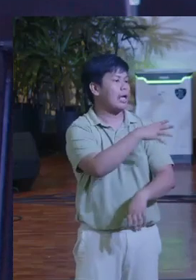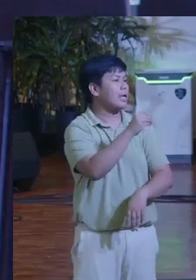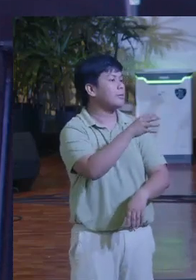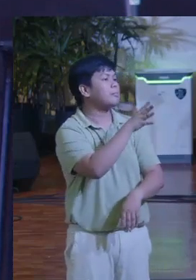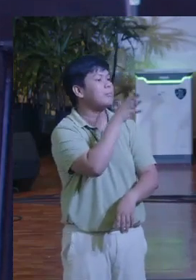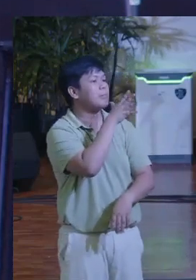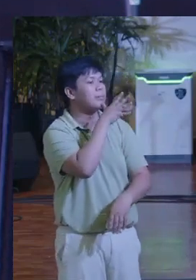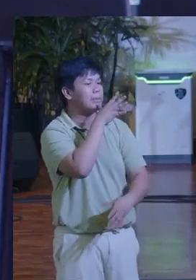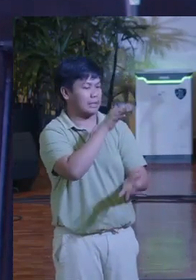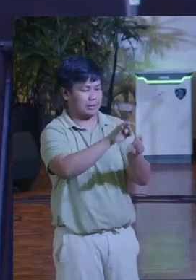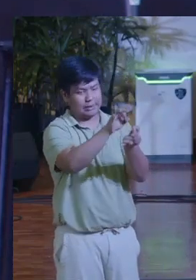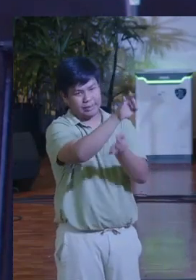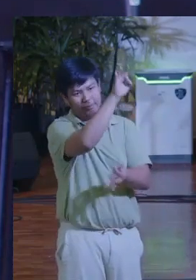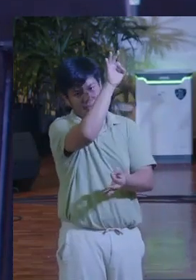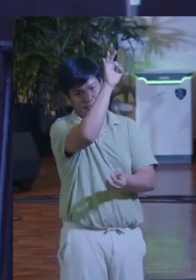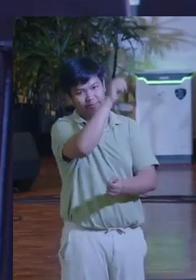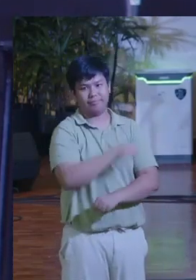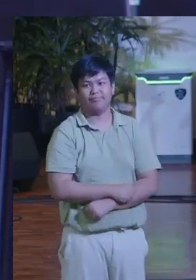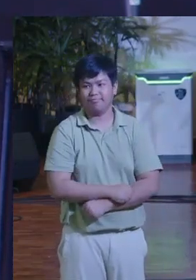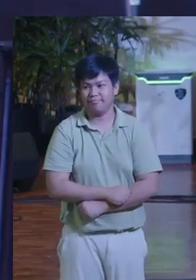spiritual mothers.